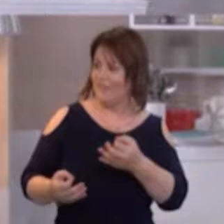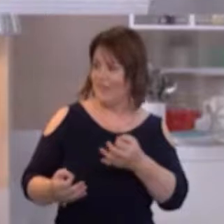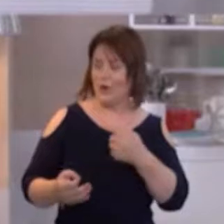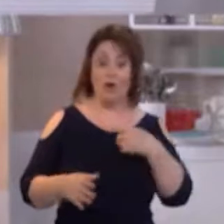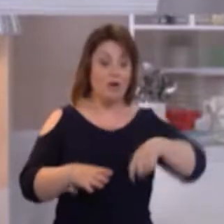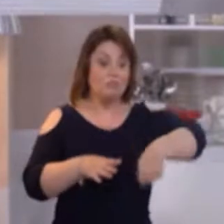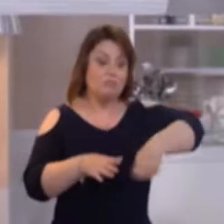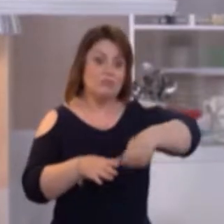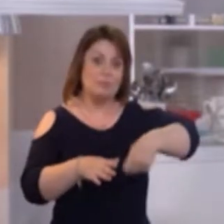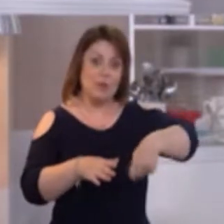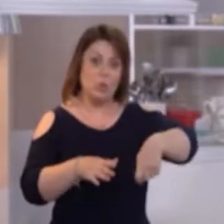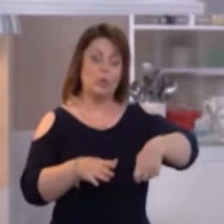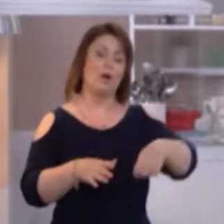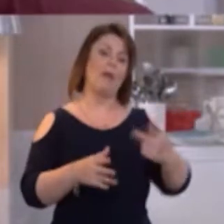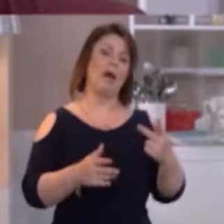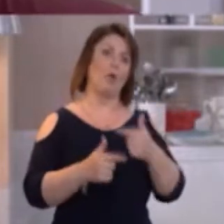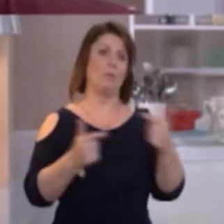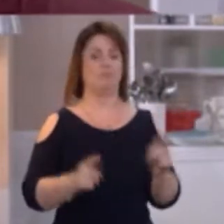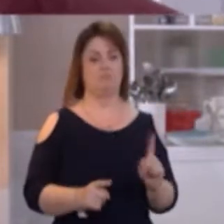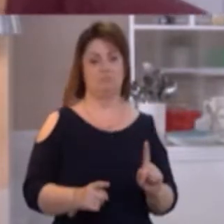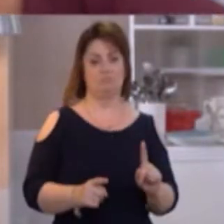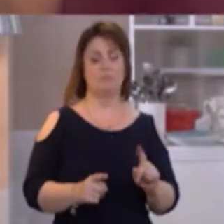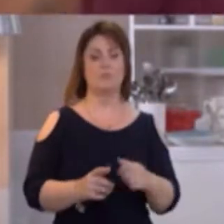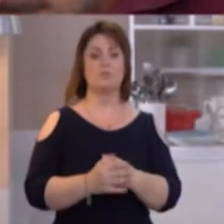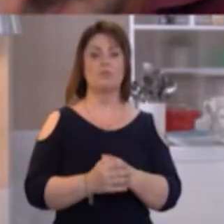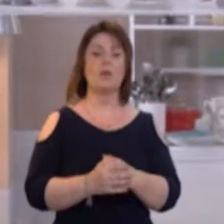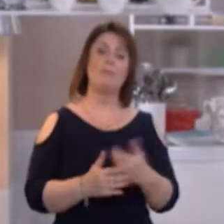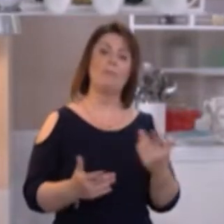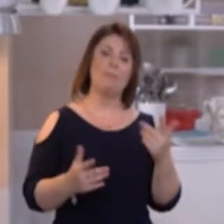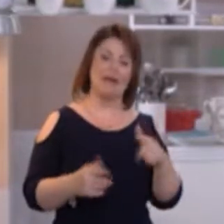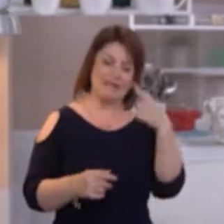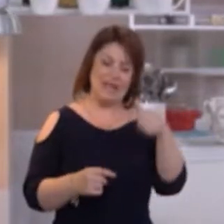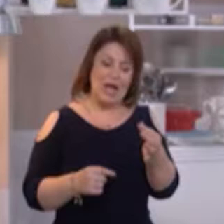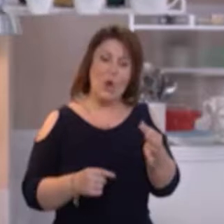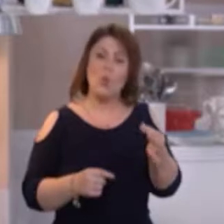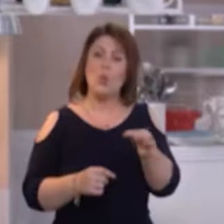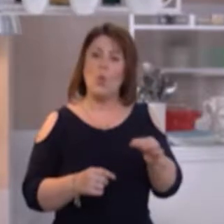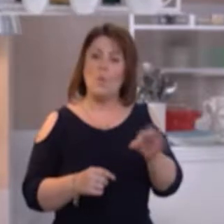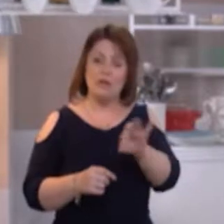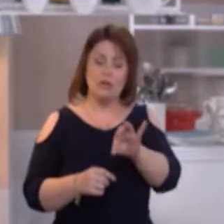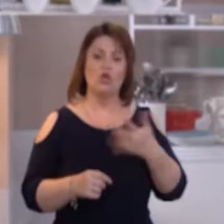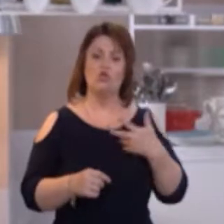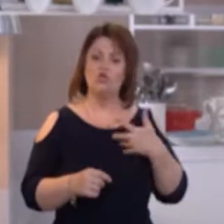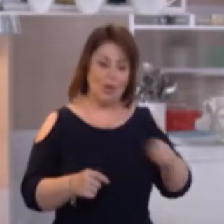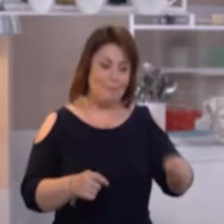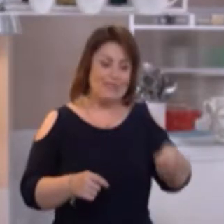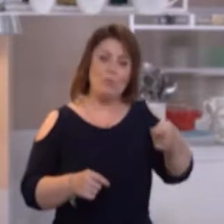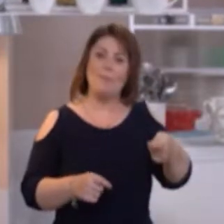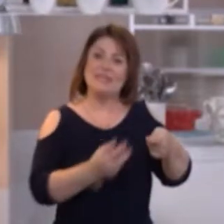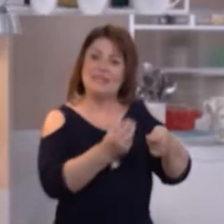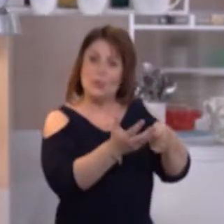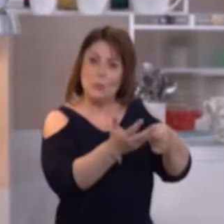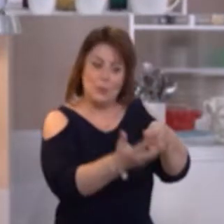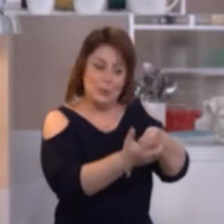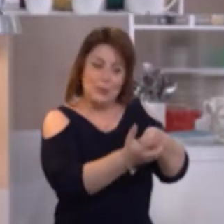bella sbattuta, ma non è che devono essere chissà che cosa. Ah. Ok. Magari, ecco, per il discorso dei grumi, se noi abbiamo un passino, ce l'abbiamo? Sì,